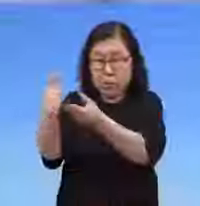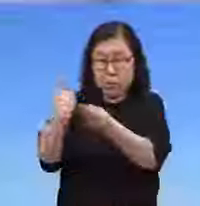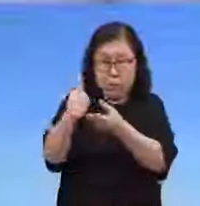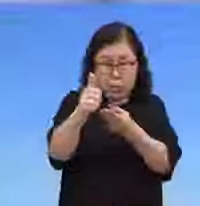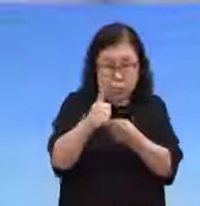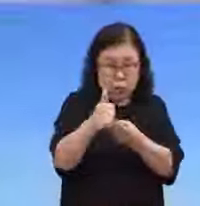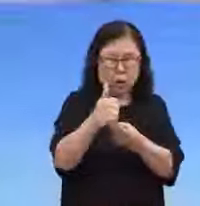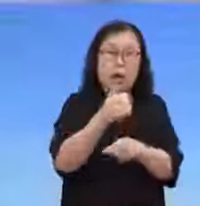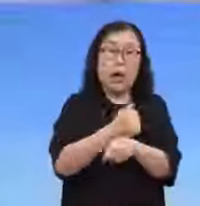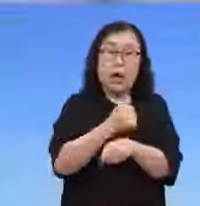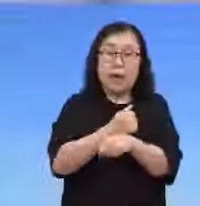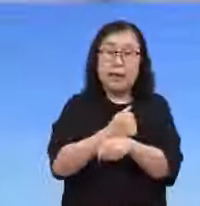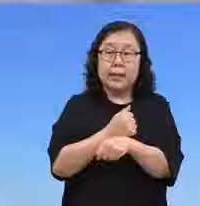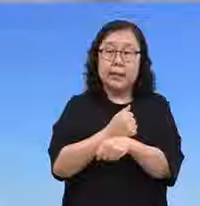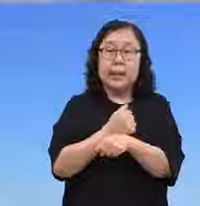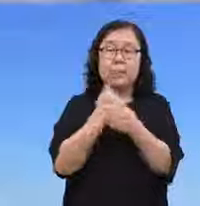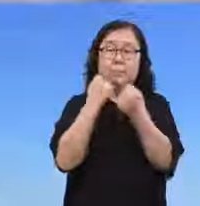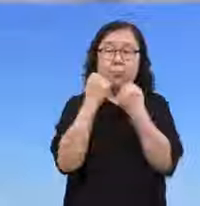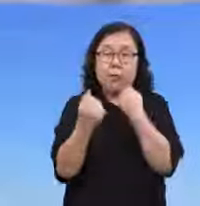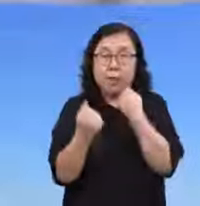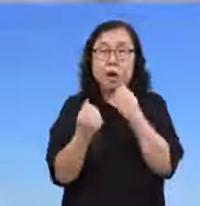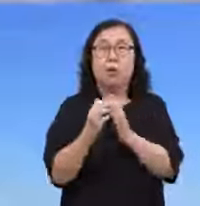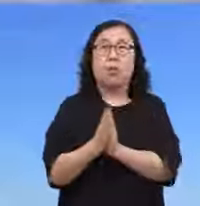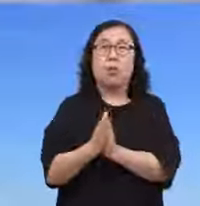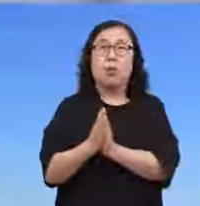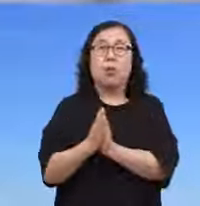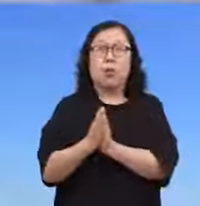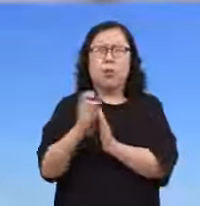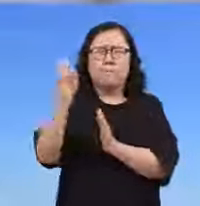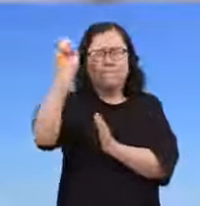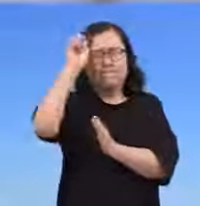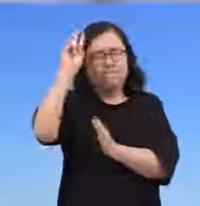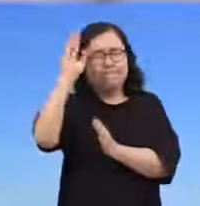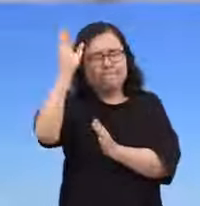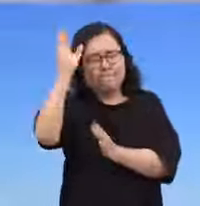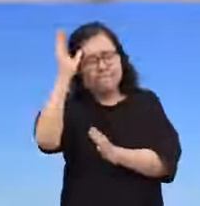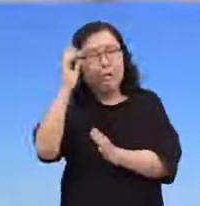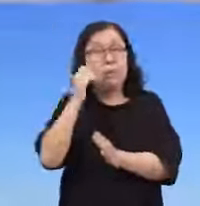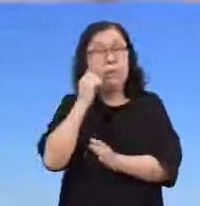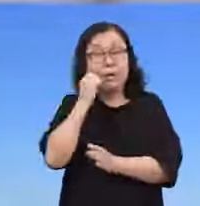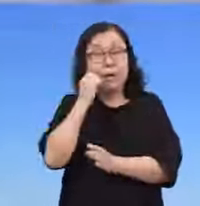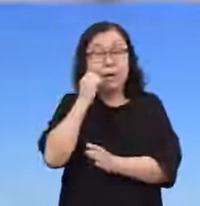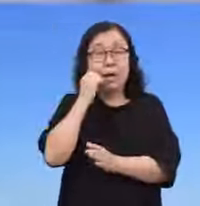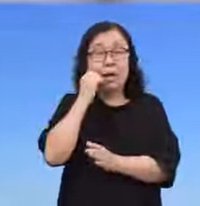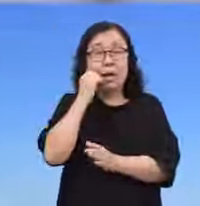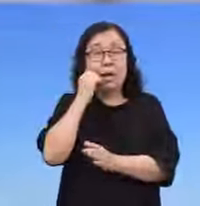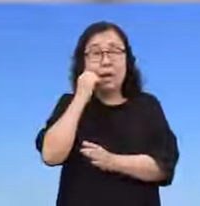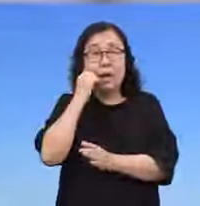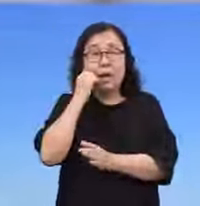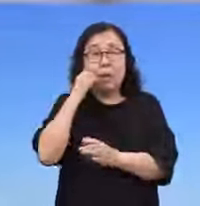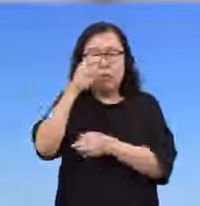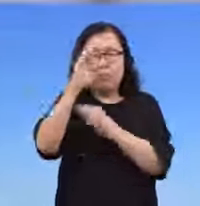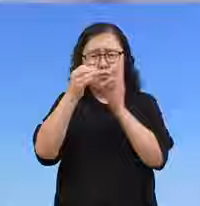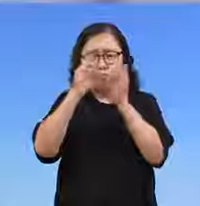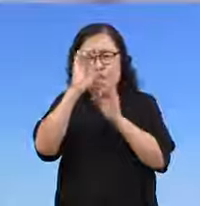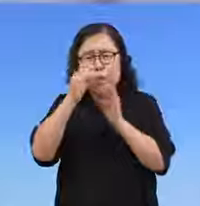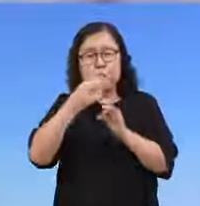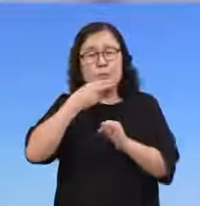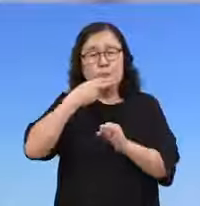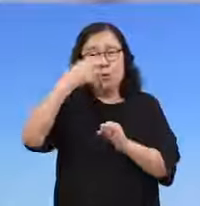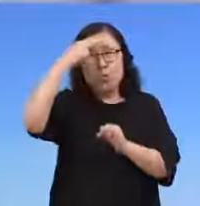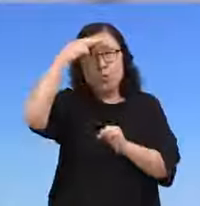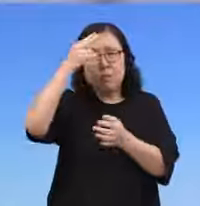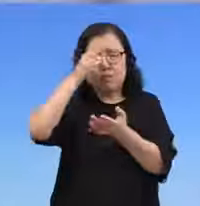초청을 하는 이런 구색을 다 갖추었지만 전혀 예상을 하지 못했던 잔치 도중에 포도주가